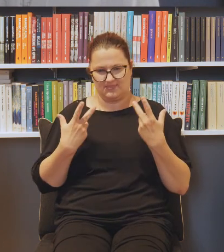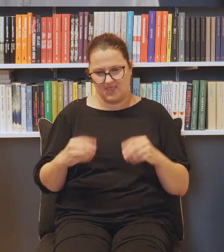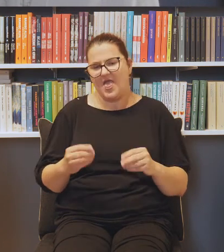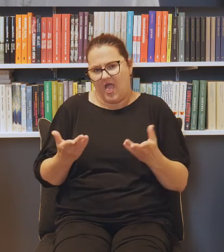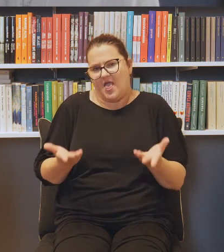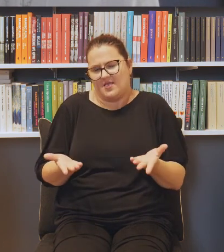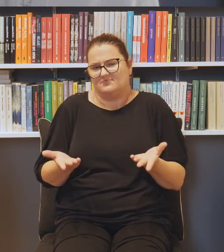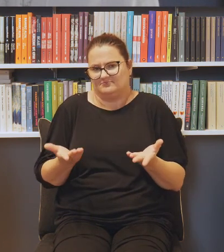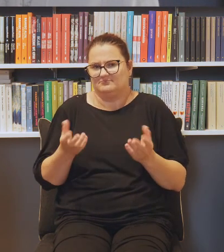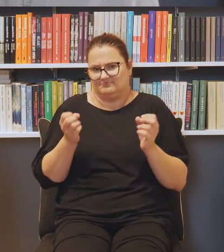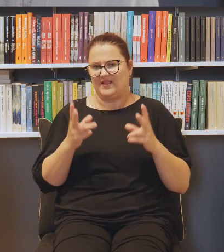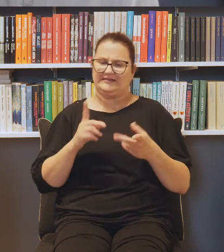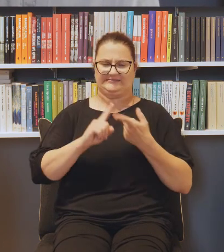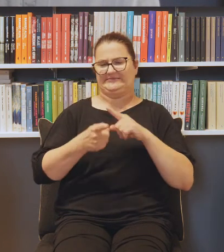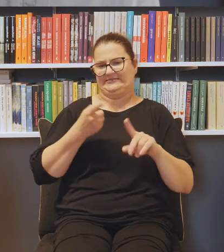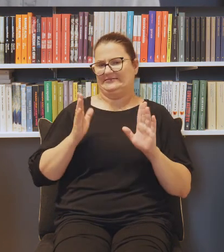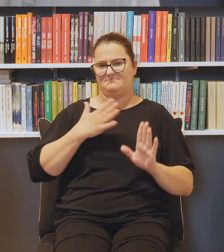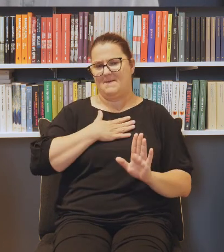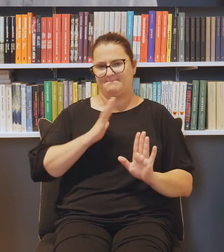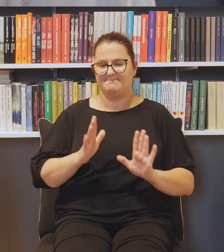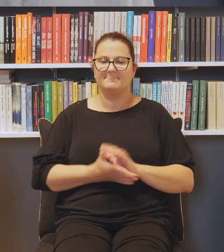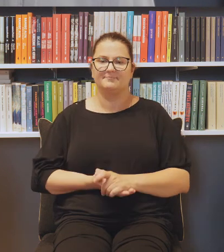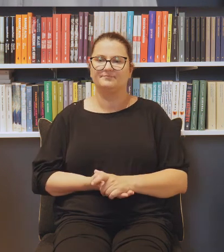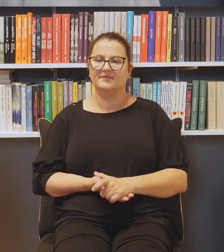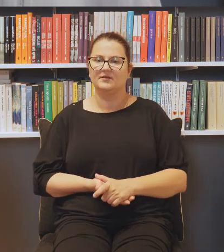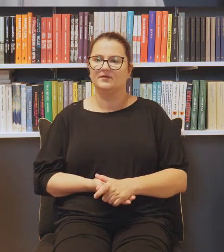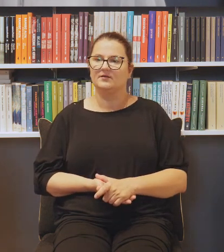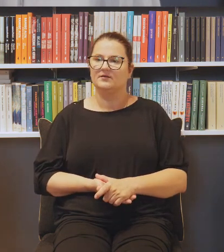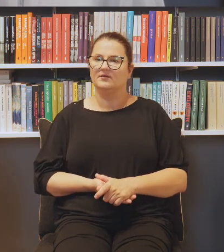rzeczywiście taki styl po prostu.